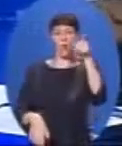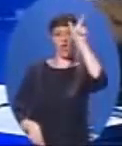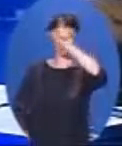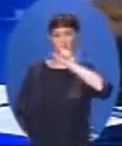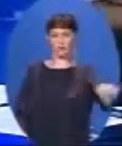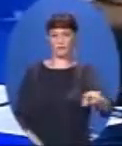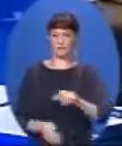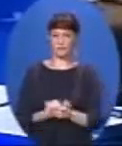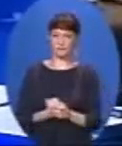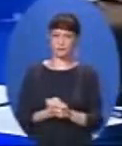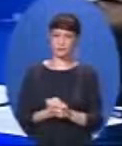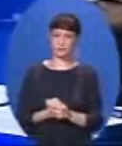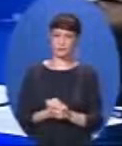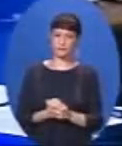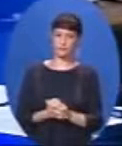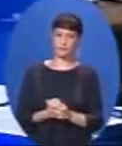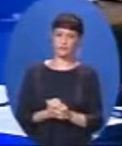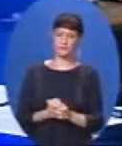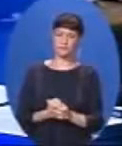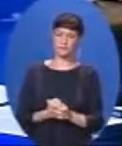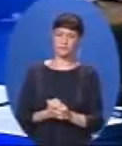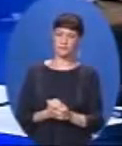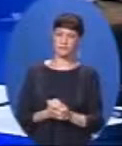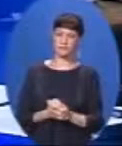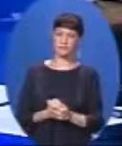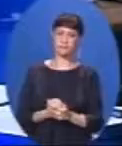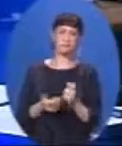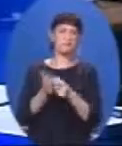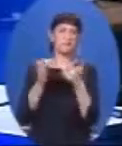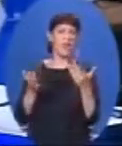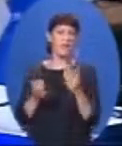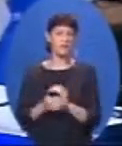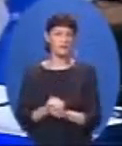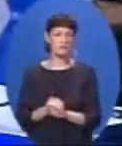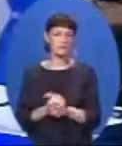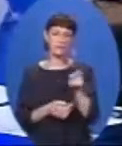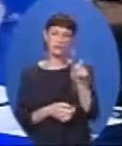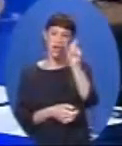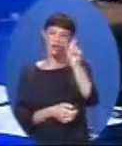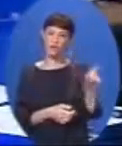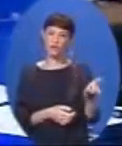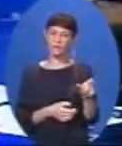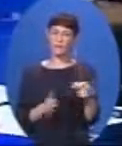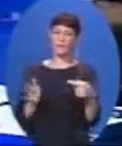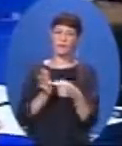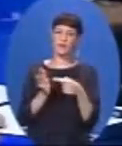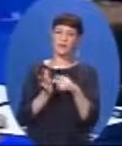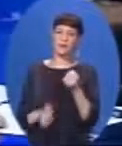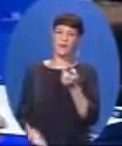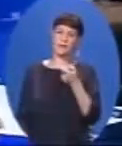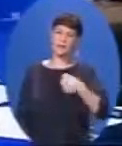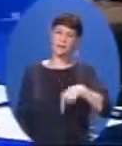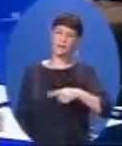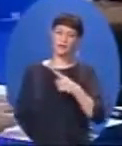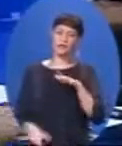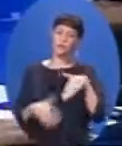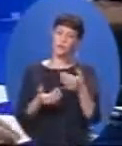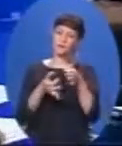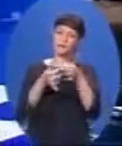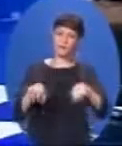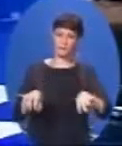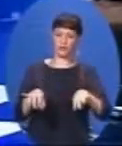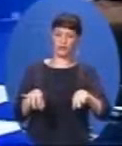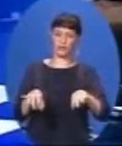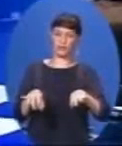אשם. ארמוני ודיים. בסדר. עכשיו, למה? כי ברגע שלוקחים את האנשים האלה ונותנים להם לגיטימציה, נותנים